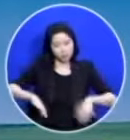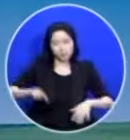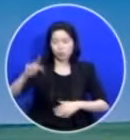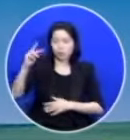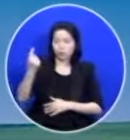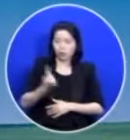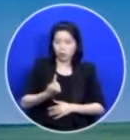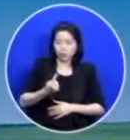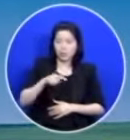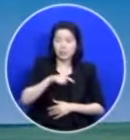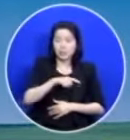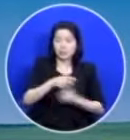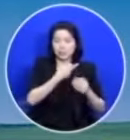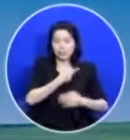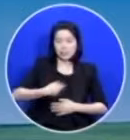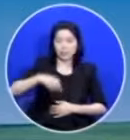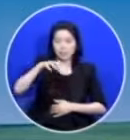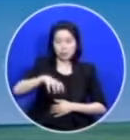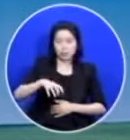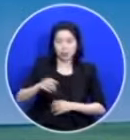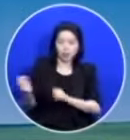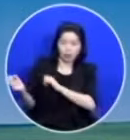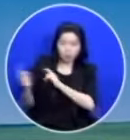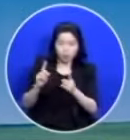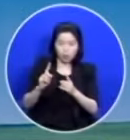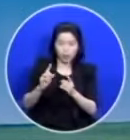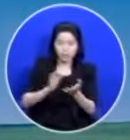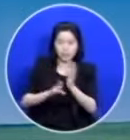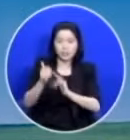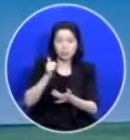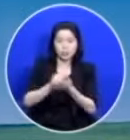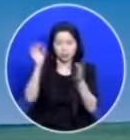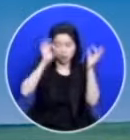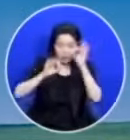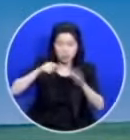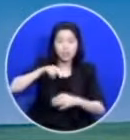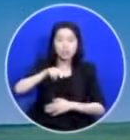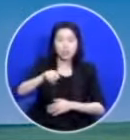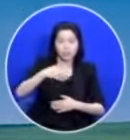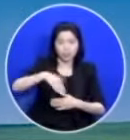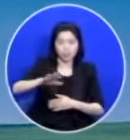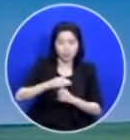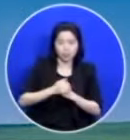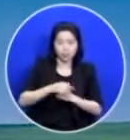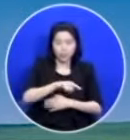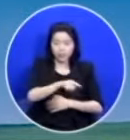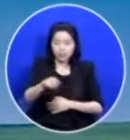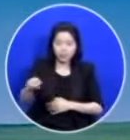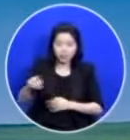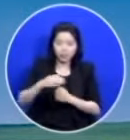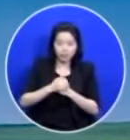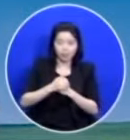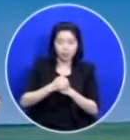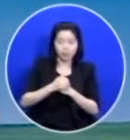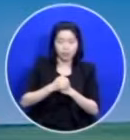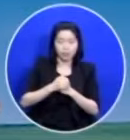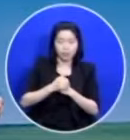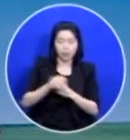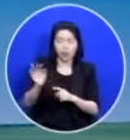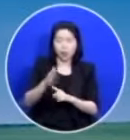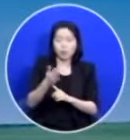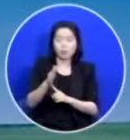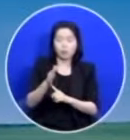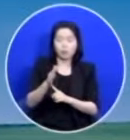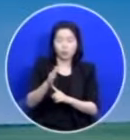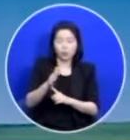그들 앞에 부활하신 예수님이 찾아가셨어요 그리고는 그들에게 물고기와